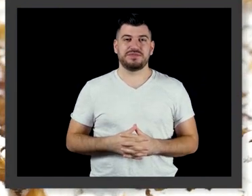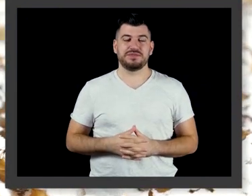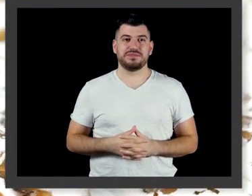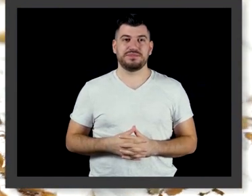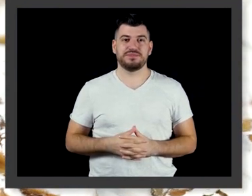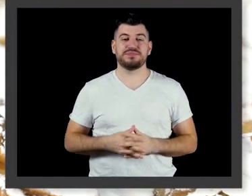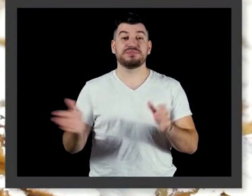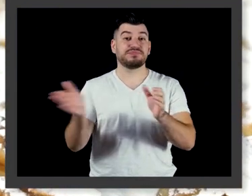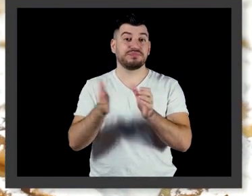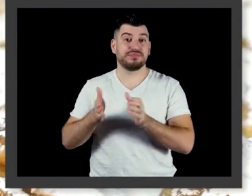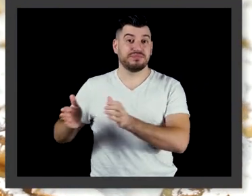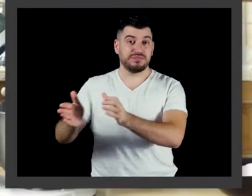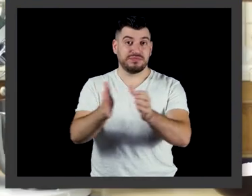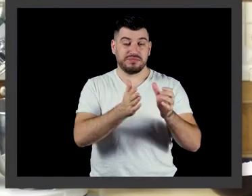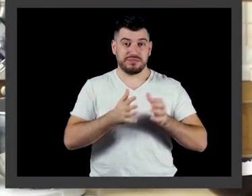Άχνη ζάχαρη.